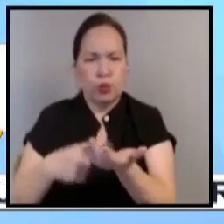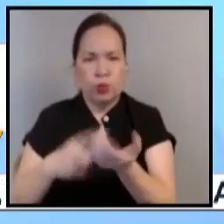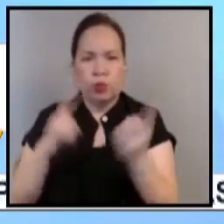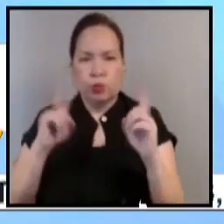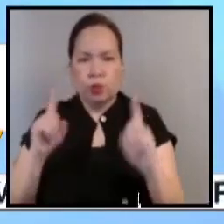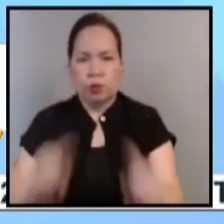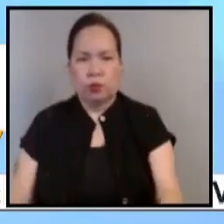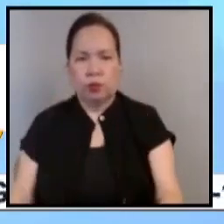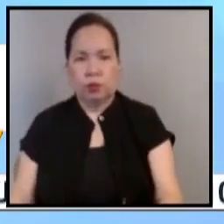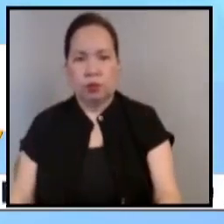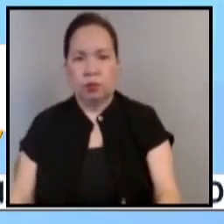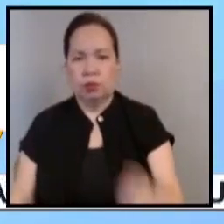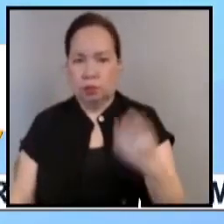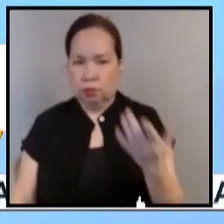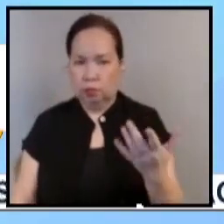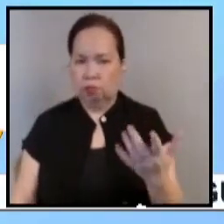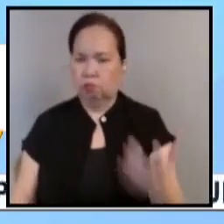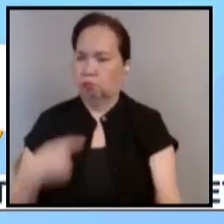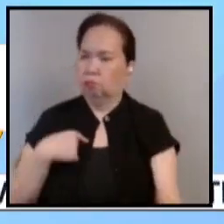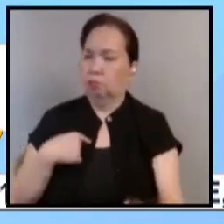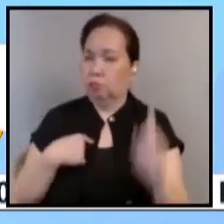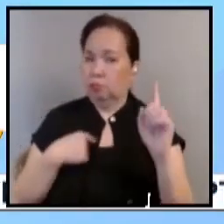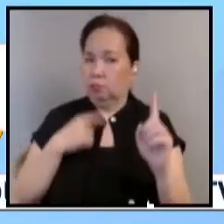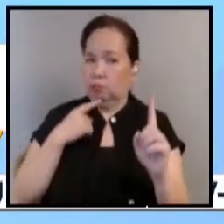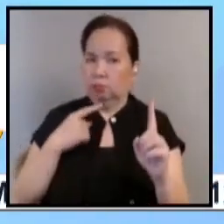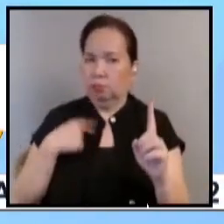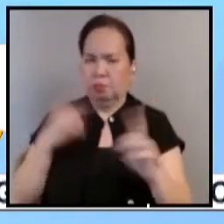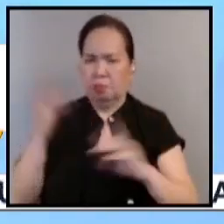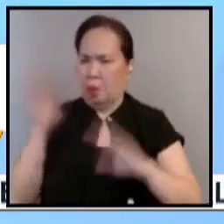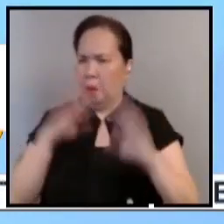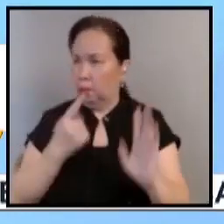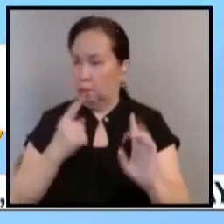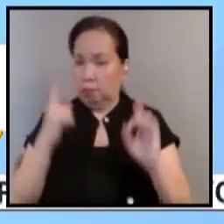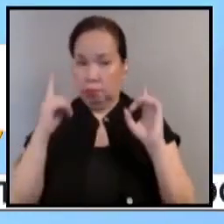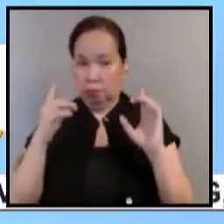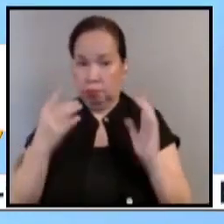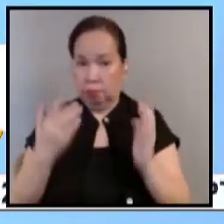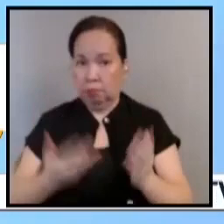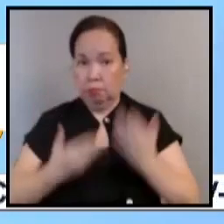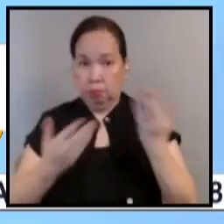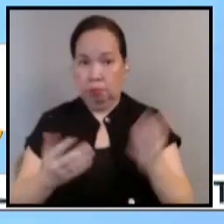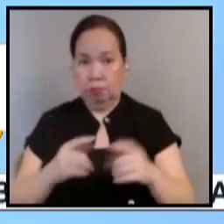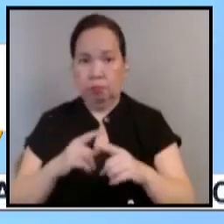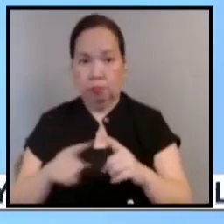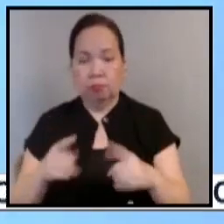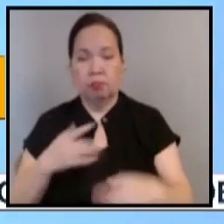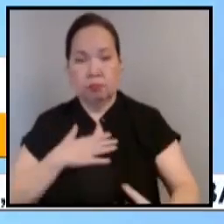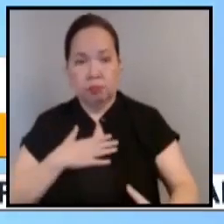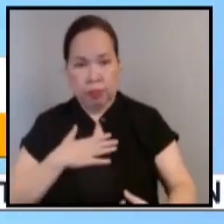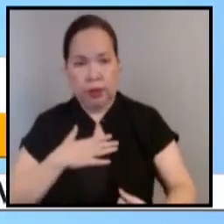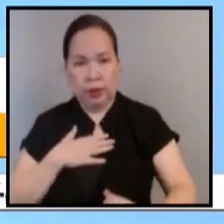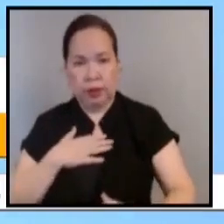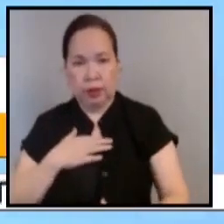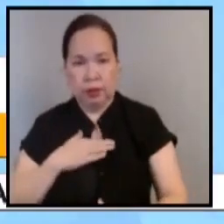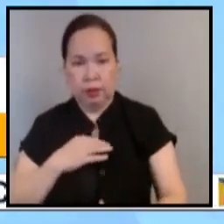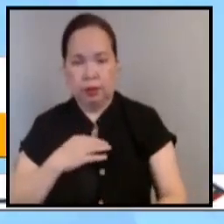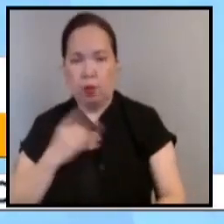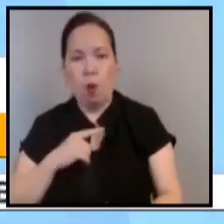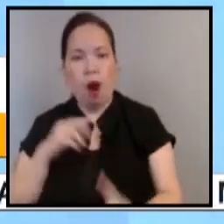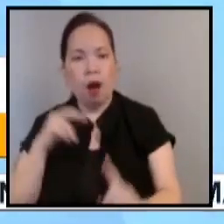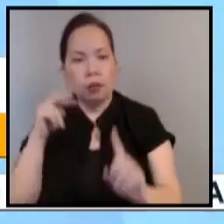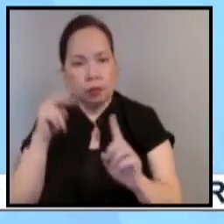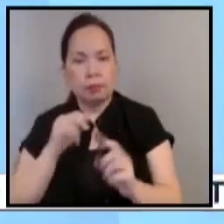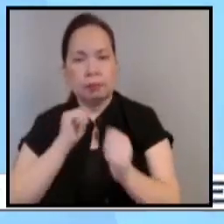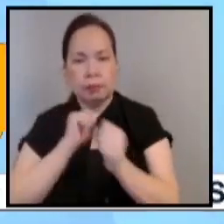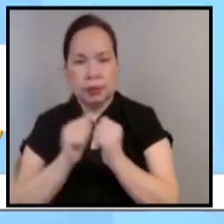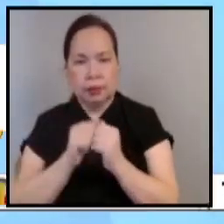no problem with this resolution. But let us place this in context. For the